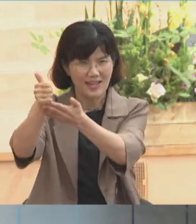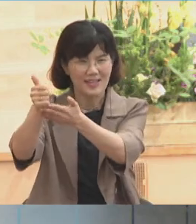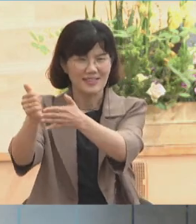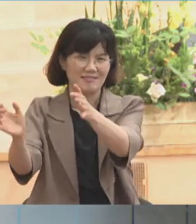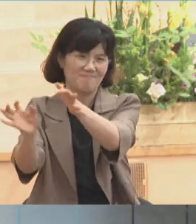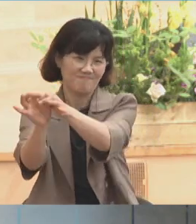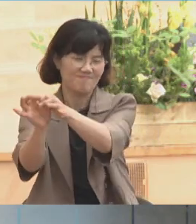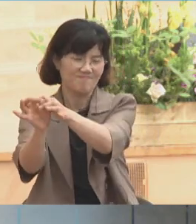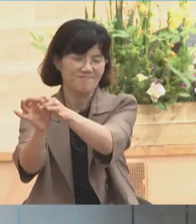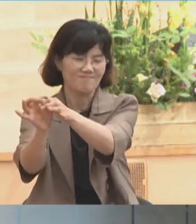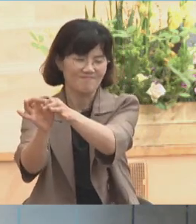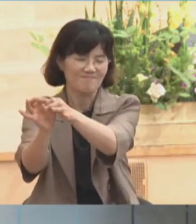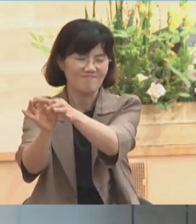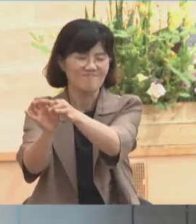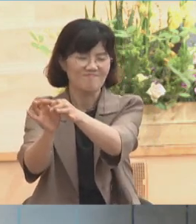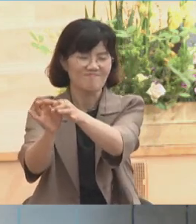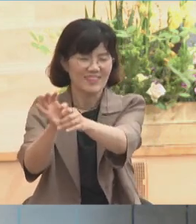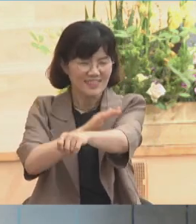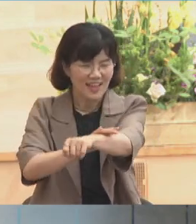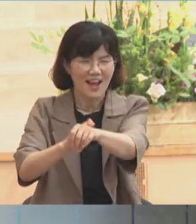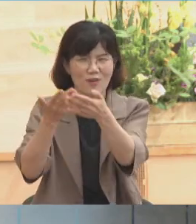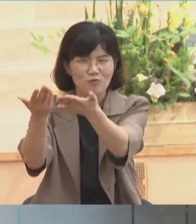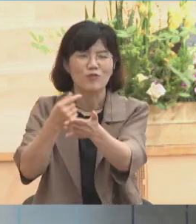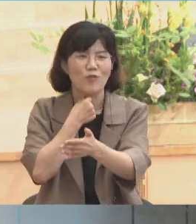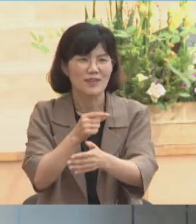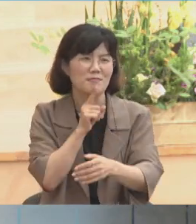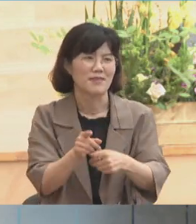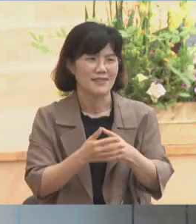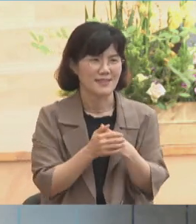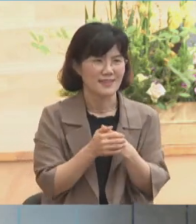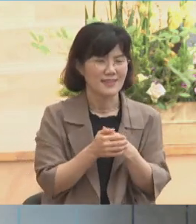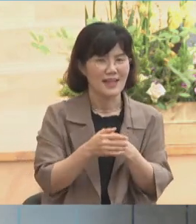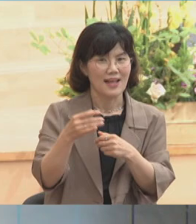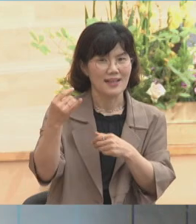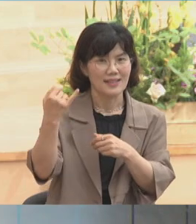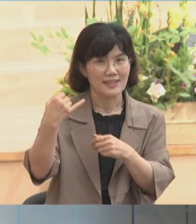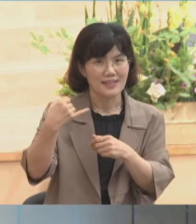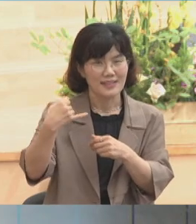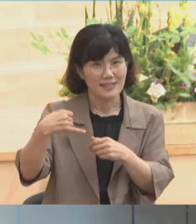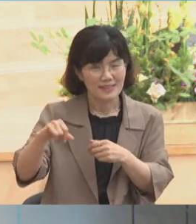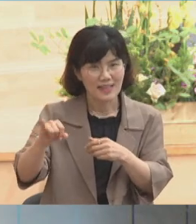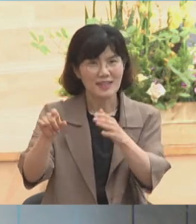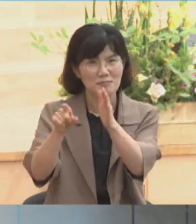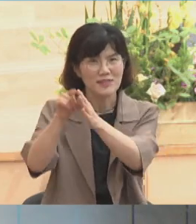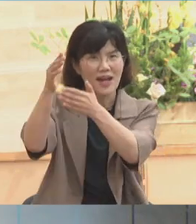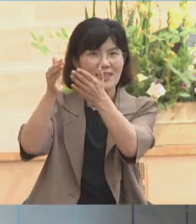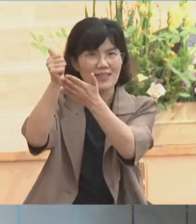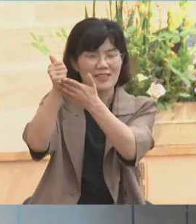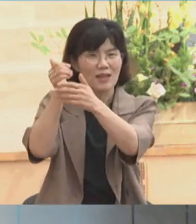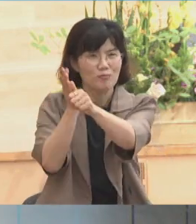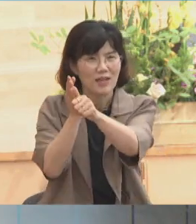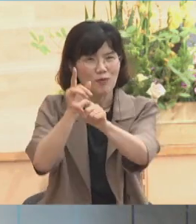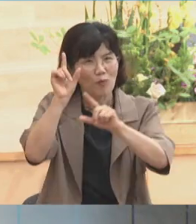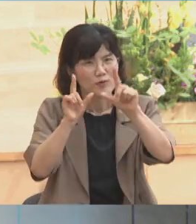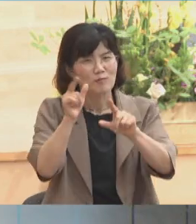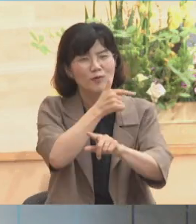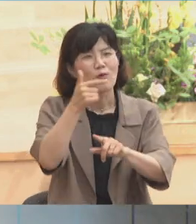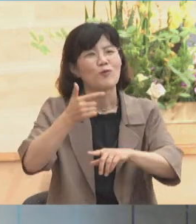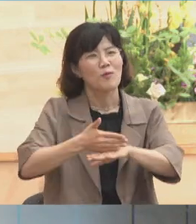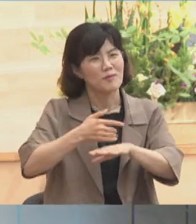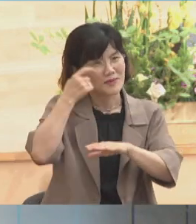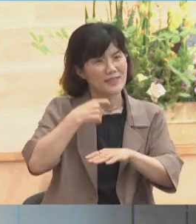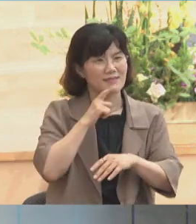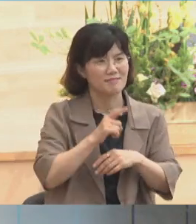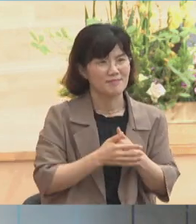되게 해주소서 한다 하시더라고요. 딸이 믿는 하나님께 딸을 부탁하시는 모습이 고맙기도 했습니다.